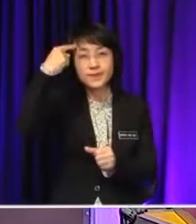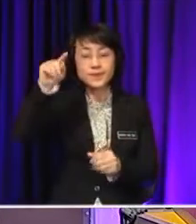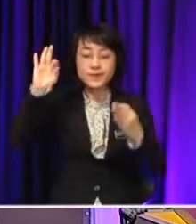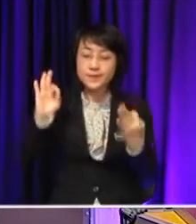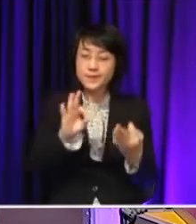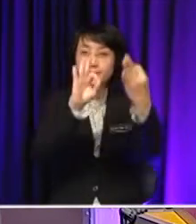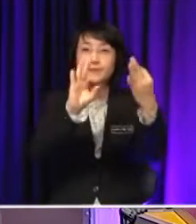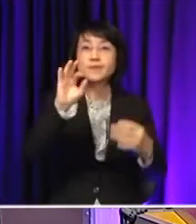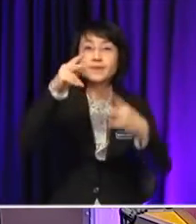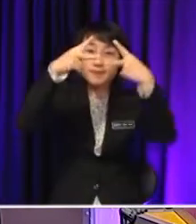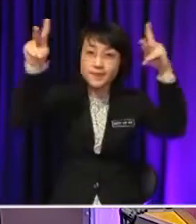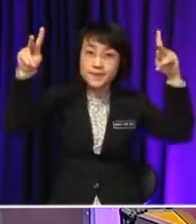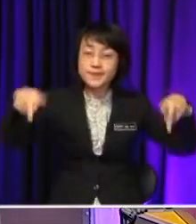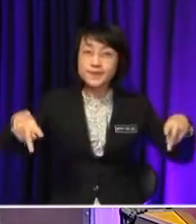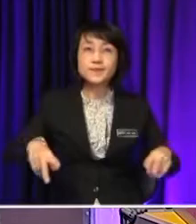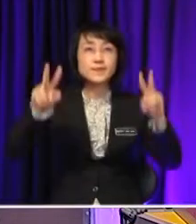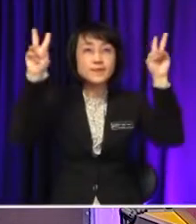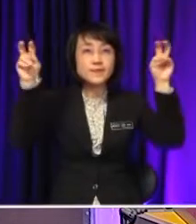ini kena